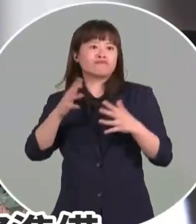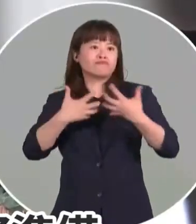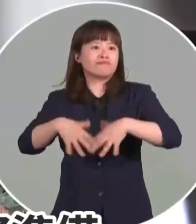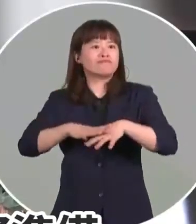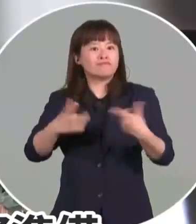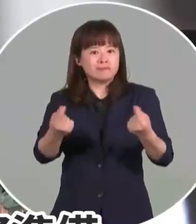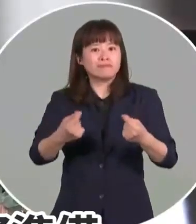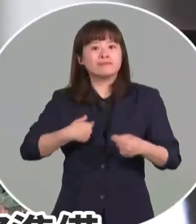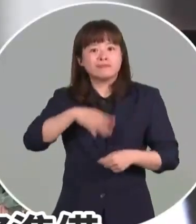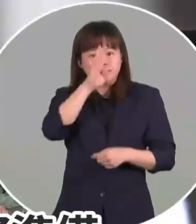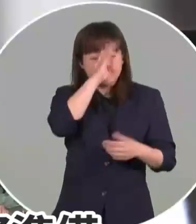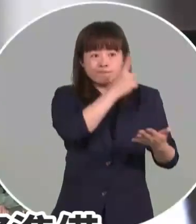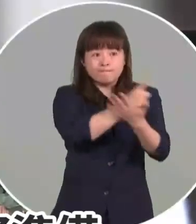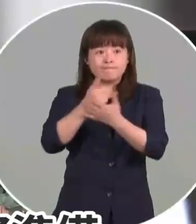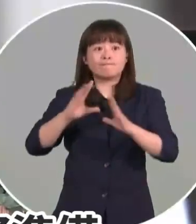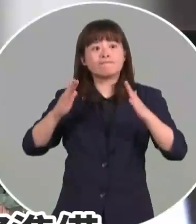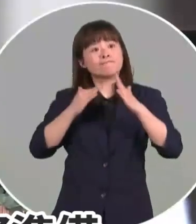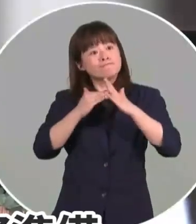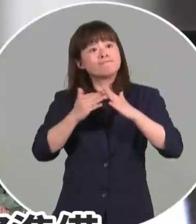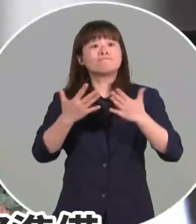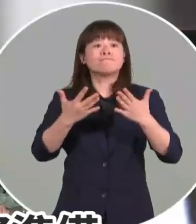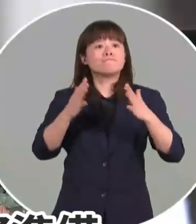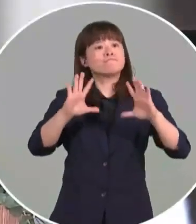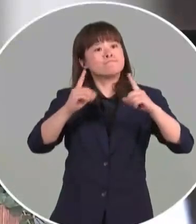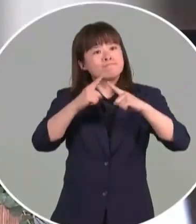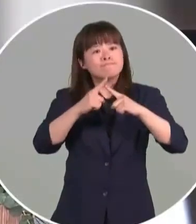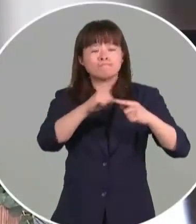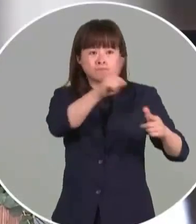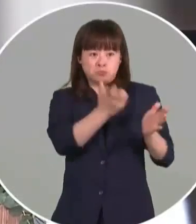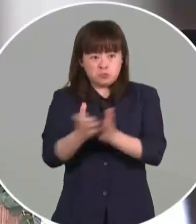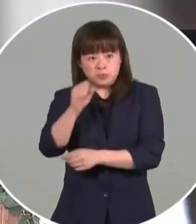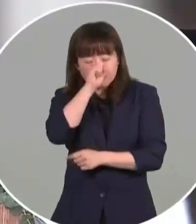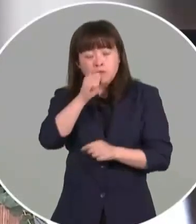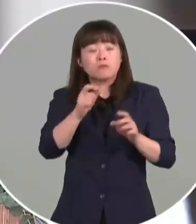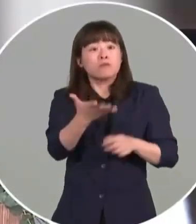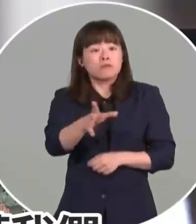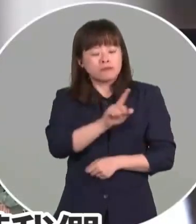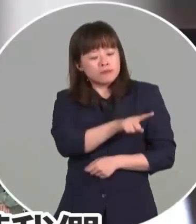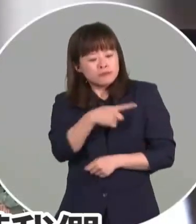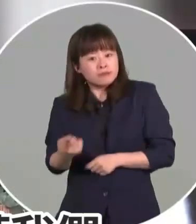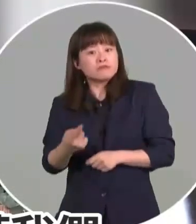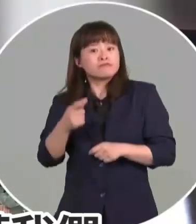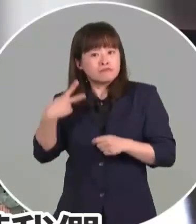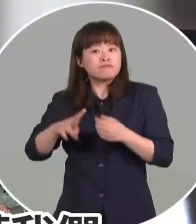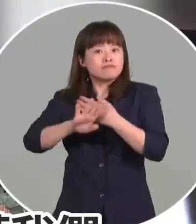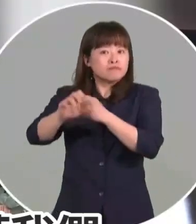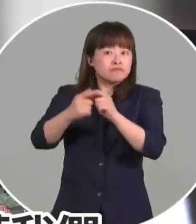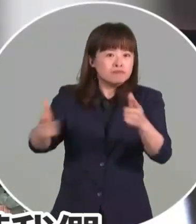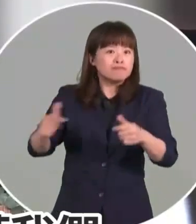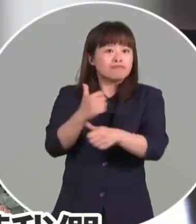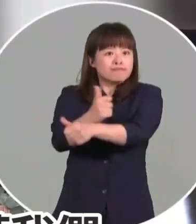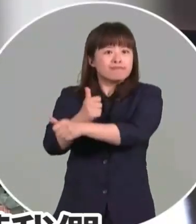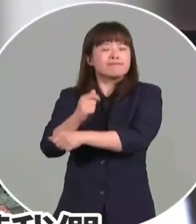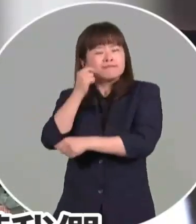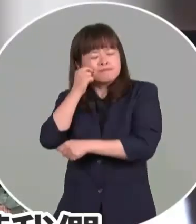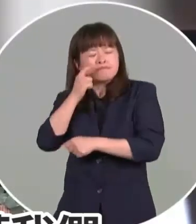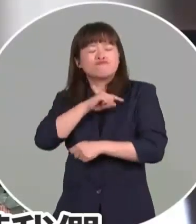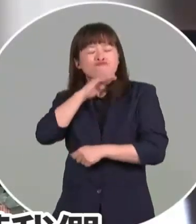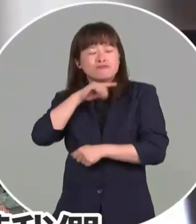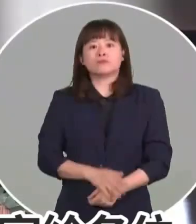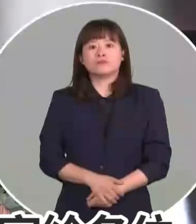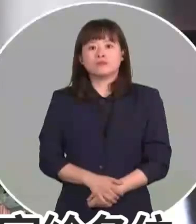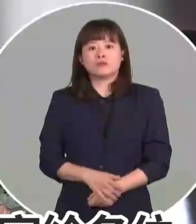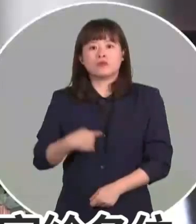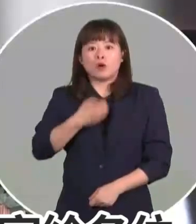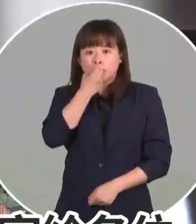想象。我要请所有的国人同胞做好准备，因为接下来还有各种的考验跟难关在等着